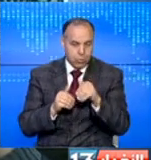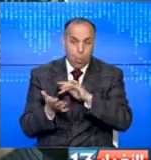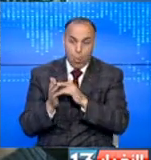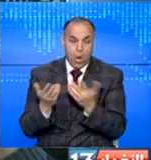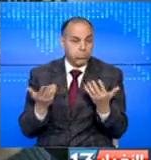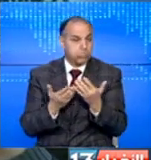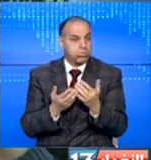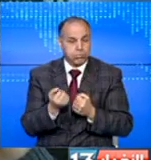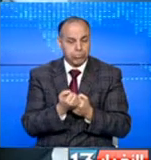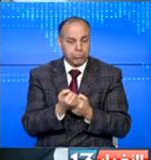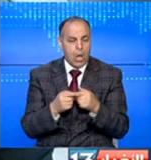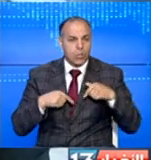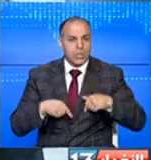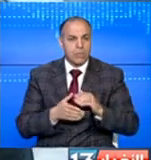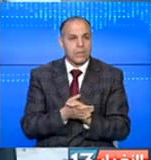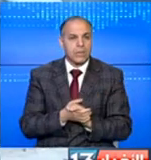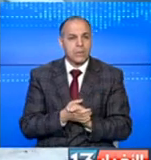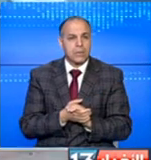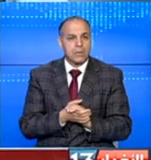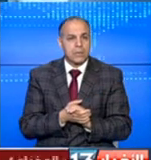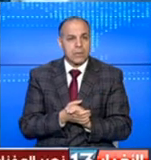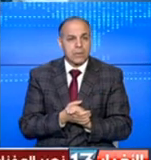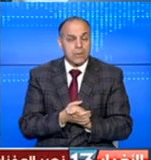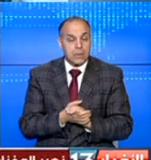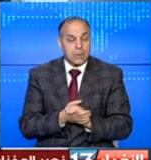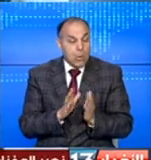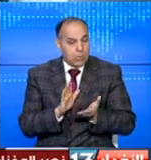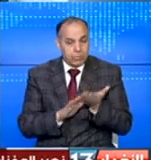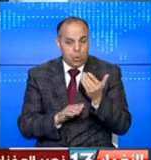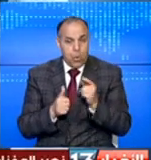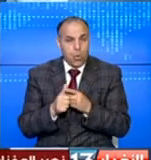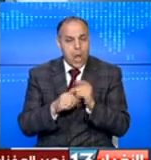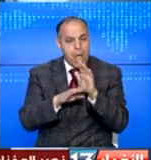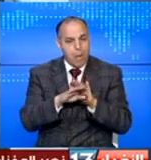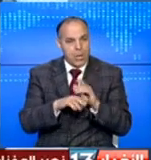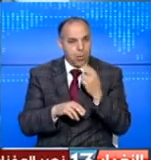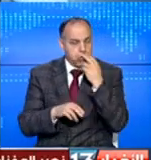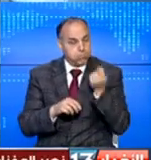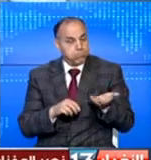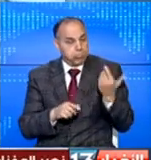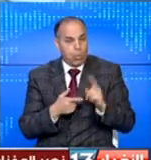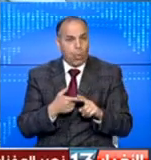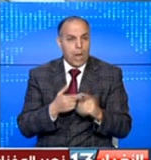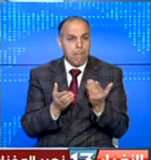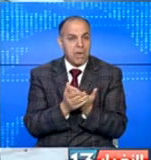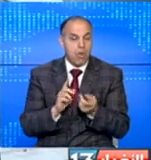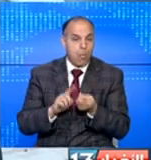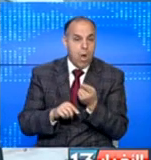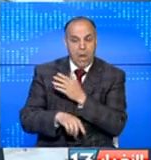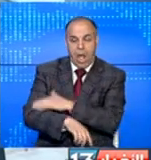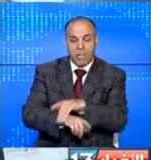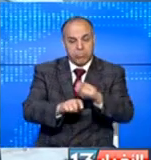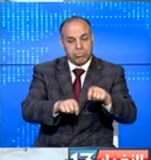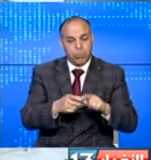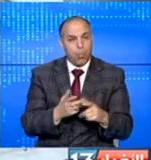الكل تدعم هذه الحكومة. حطت أولويات قلت باش ننجزها في ظرف عام، منها الأمن، منها غلاء الأسعار، منها ملف مهم، ملف عمال